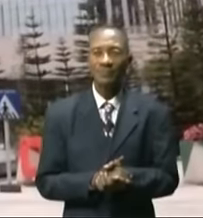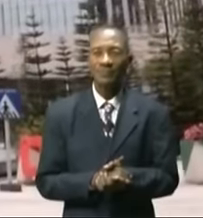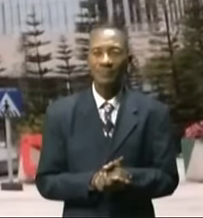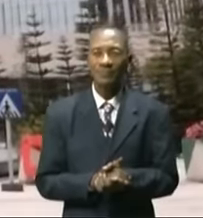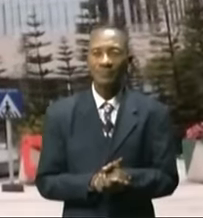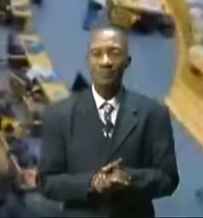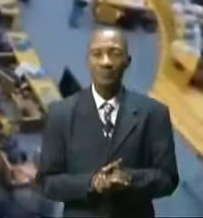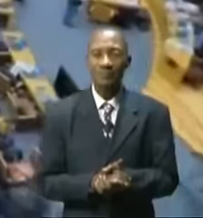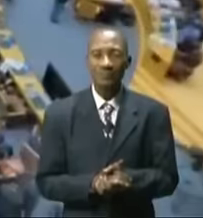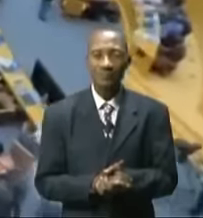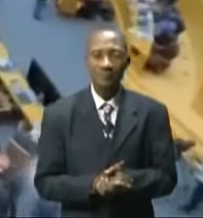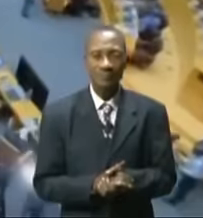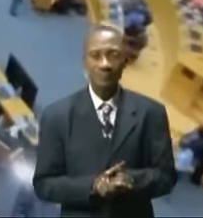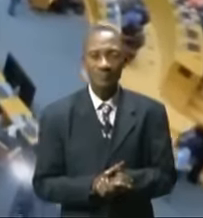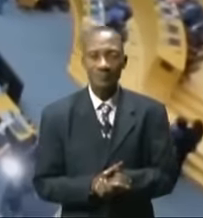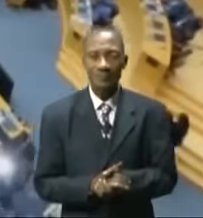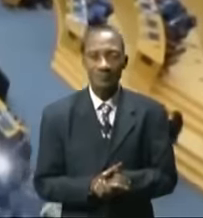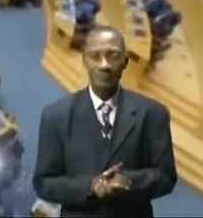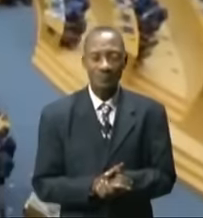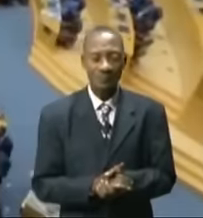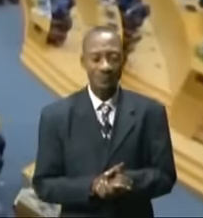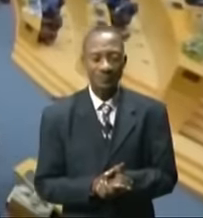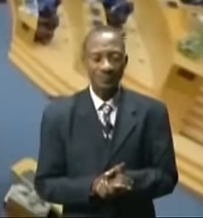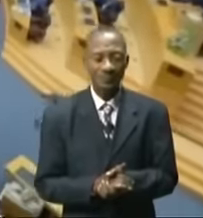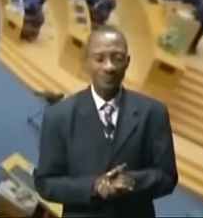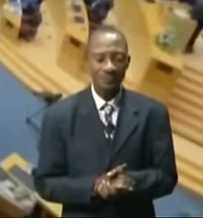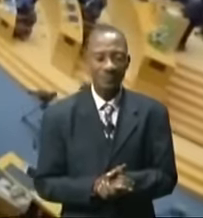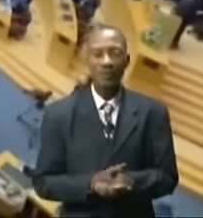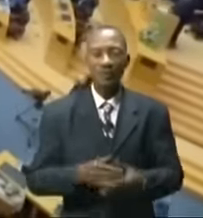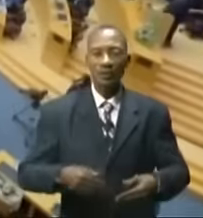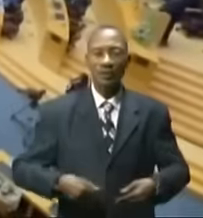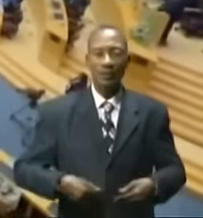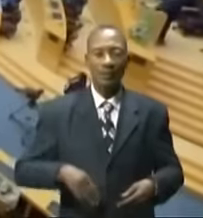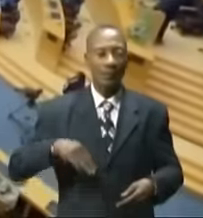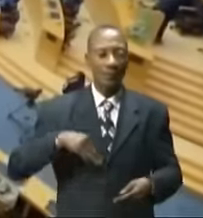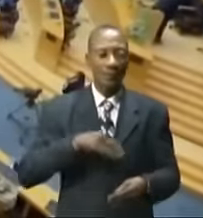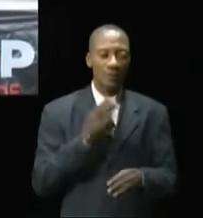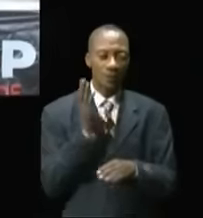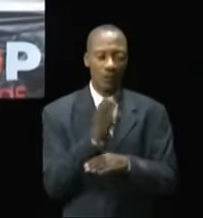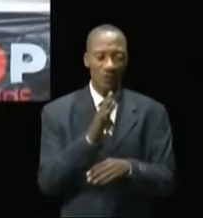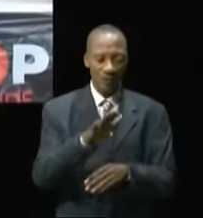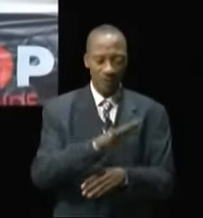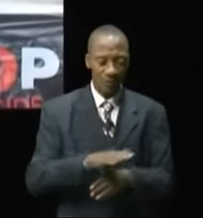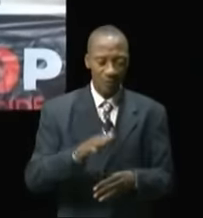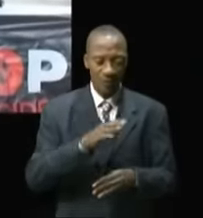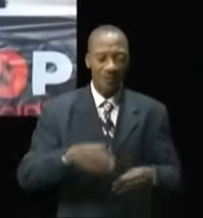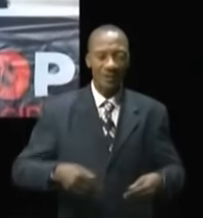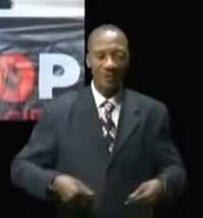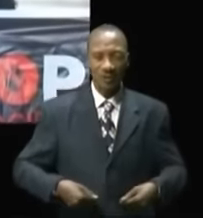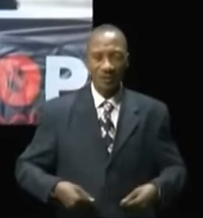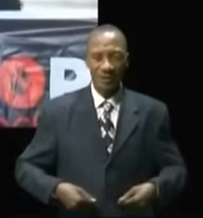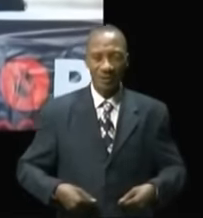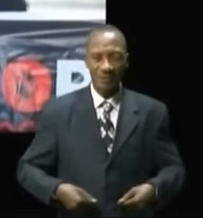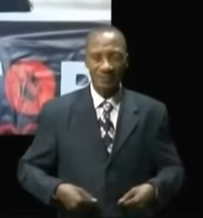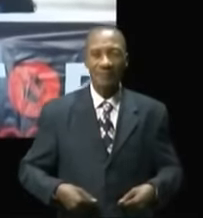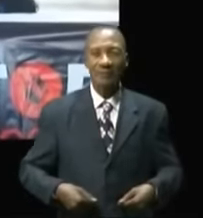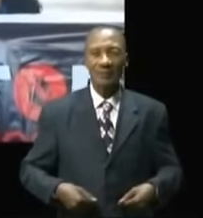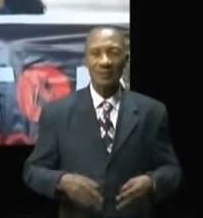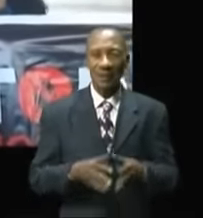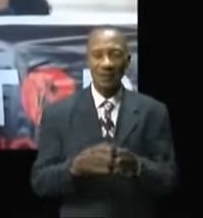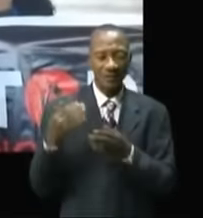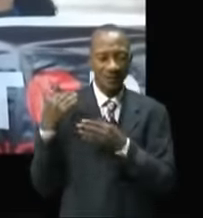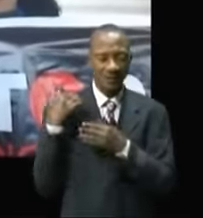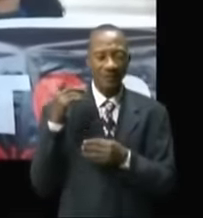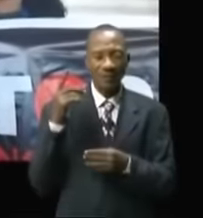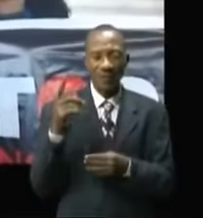n'ont pas raté cette occasion. Les jeunes membres du Conseil national de la jeunesse que dirige William Mukambila ont